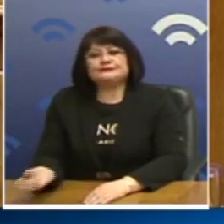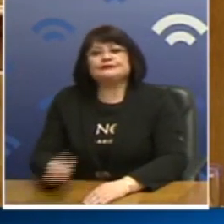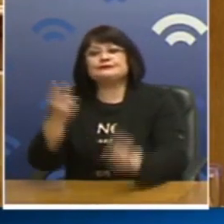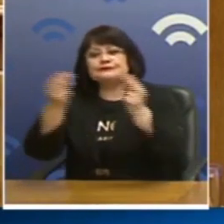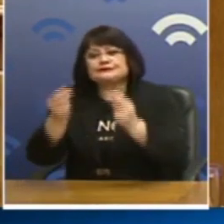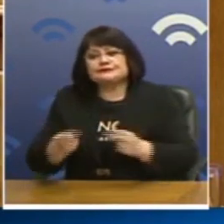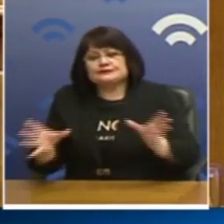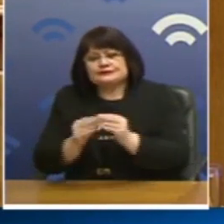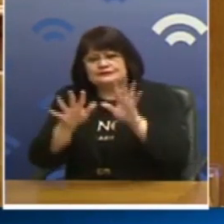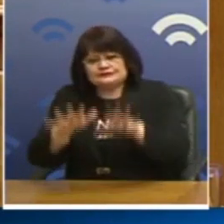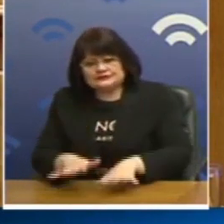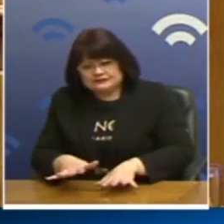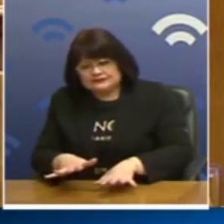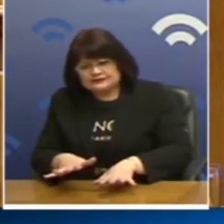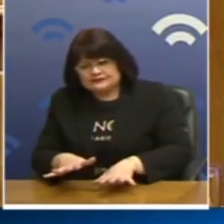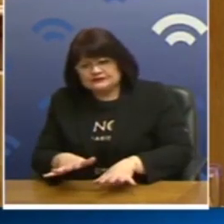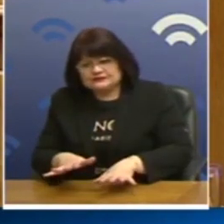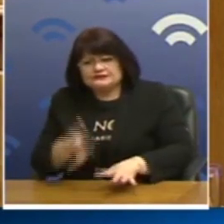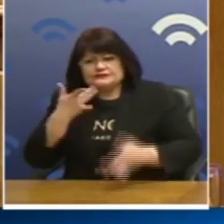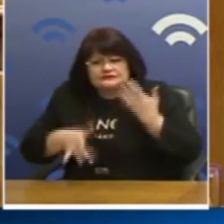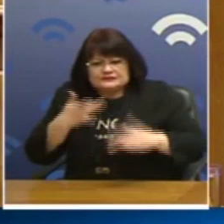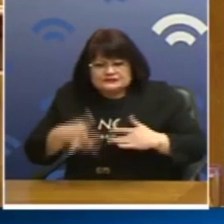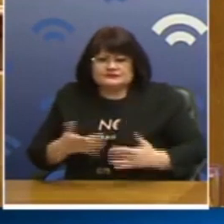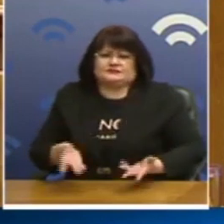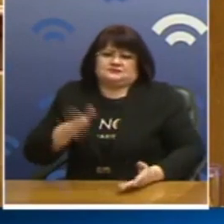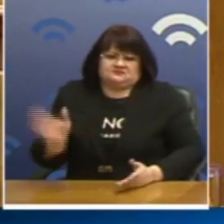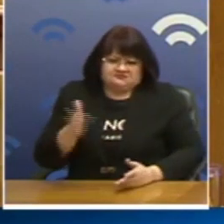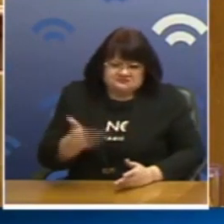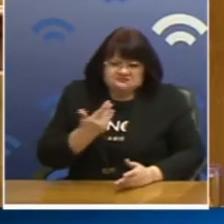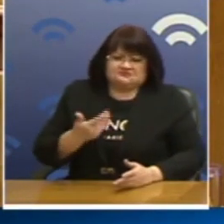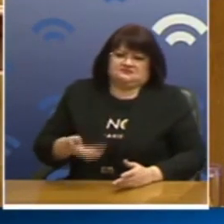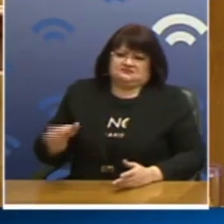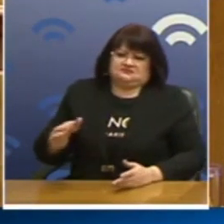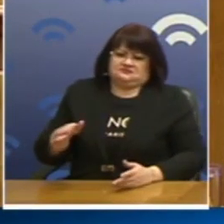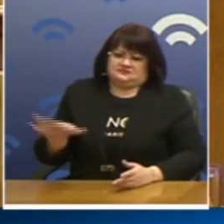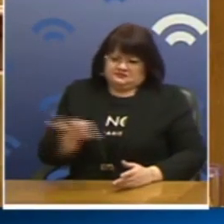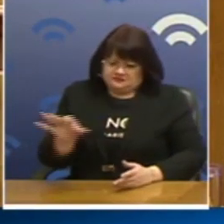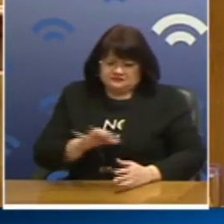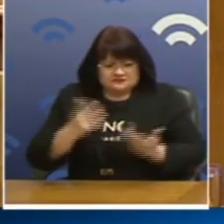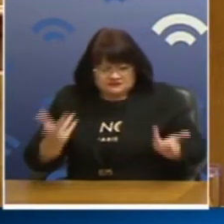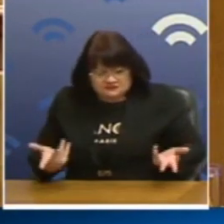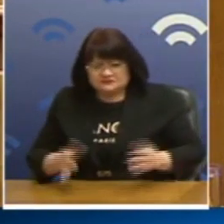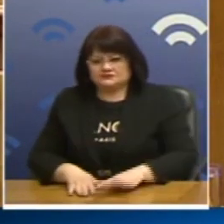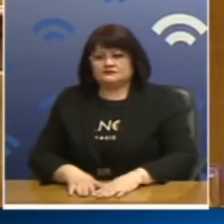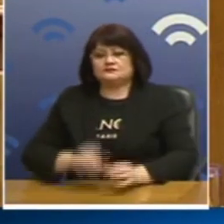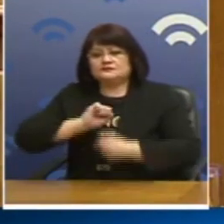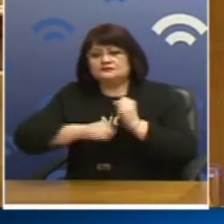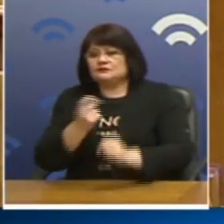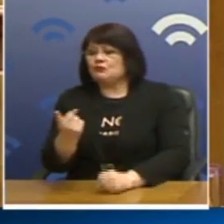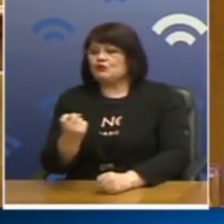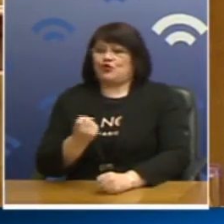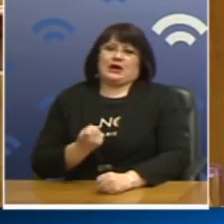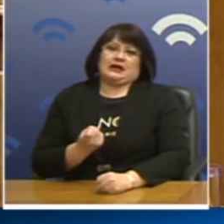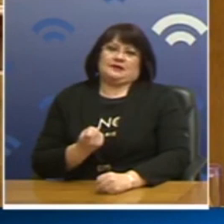ανεργία, για τις ροές προσλήψεων, απολύσεων και άλλα. Ενδεικτική αυτής της προκλητικής προσπάθειας είναι